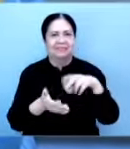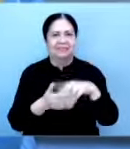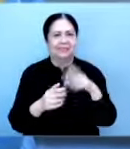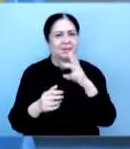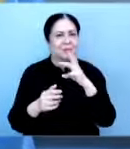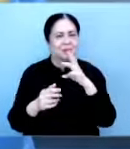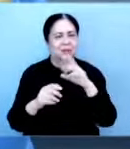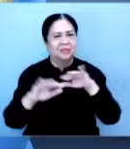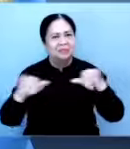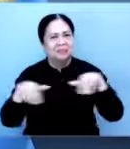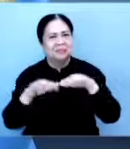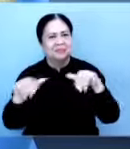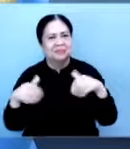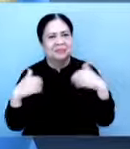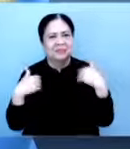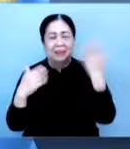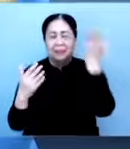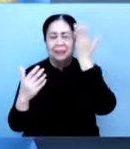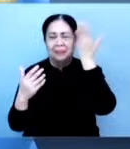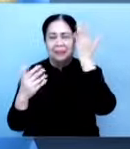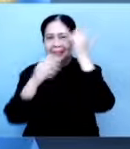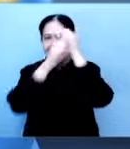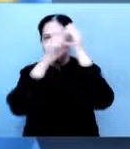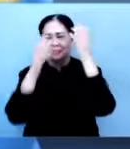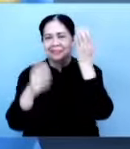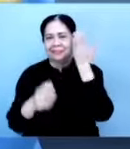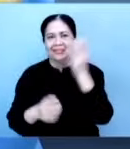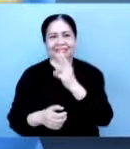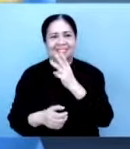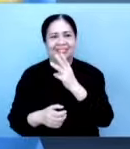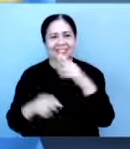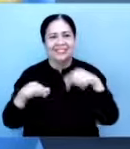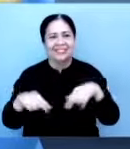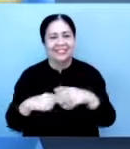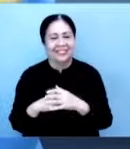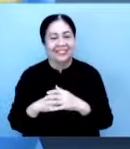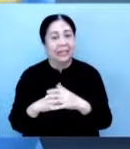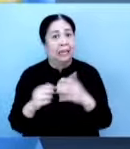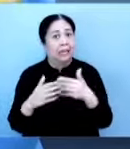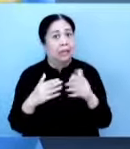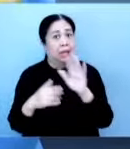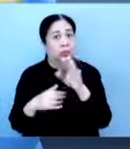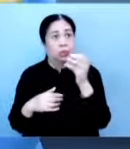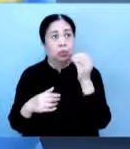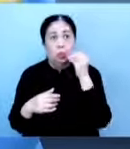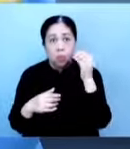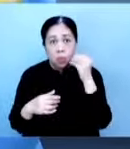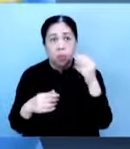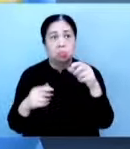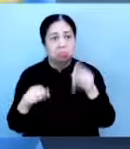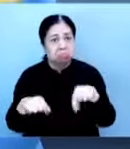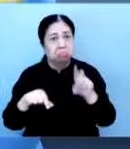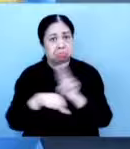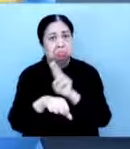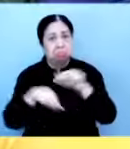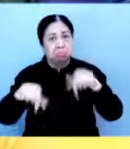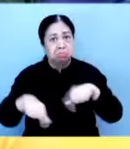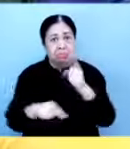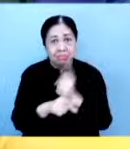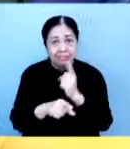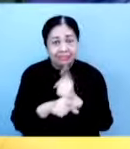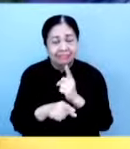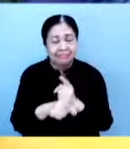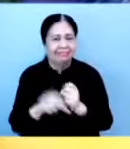kasing tubig Oy may imaginary hindi kailangan ngayo kahit sa bakuran lang pwedeng-pwede na po ito ' ba mama Maui Yes Correct ka